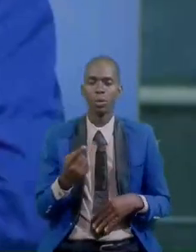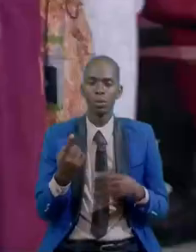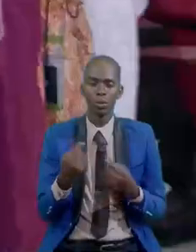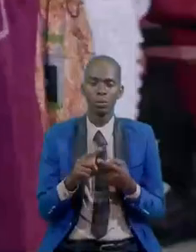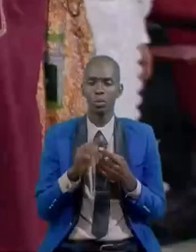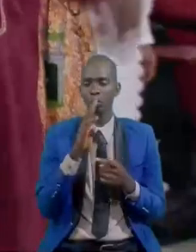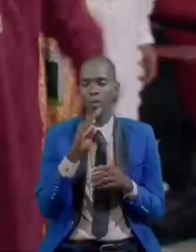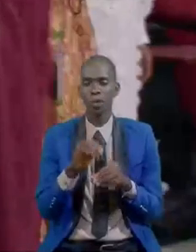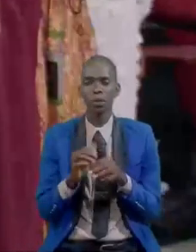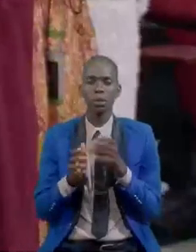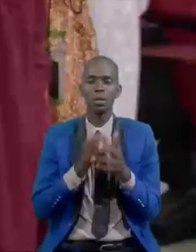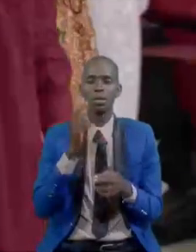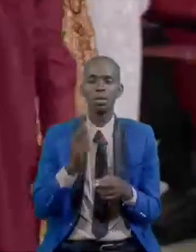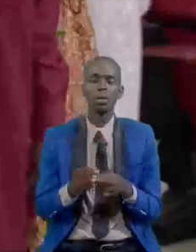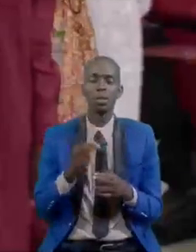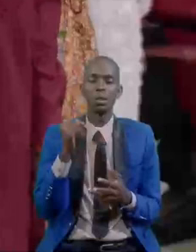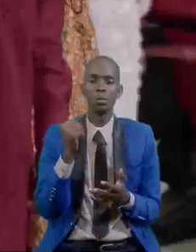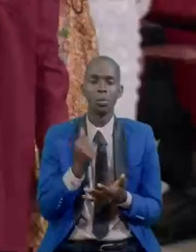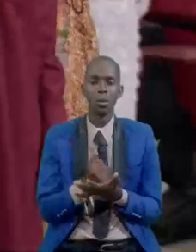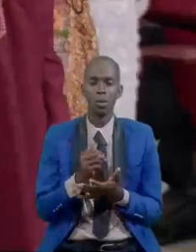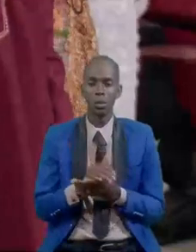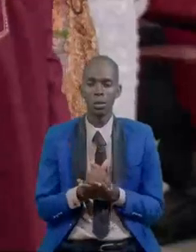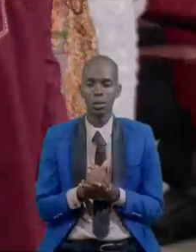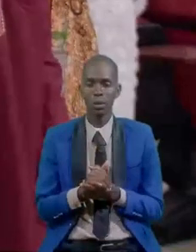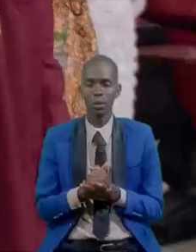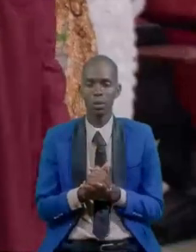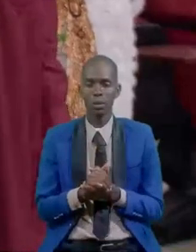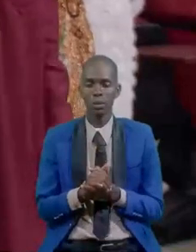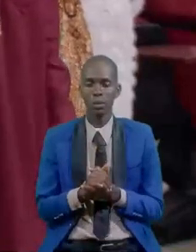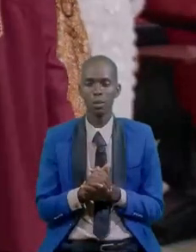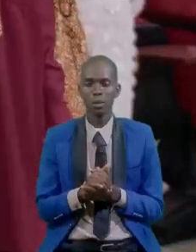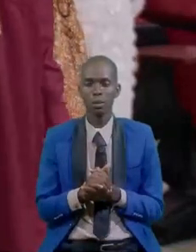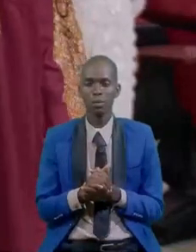concernant soit accompli au nom de Jésus.